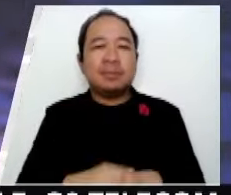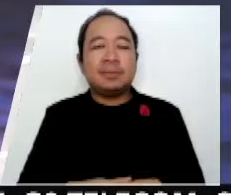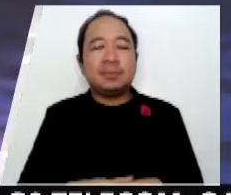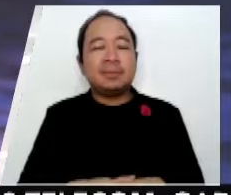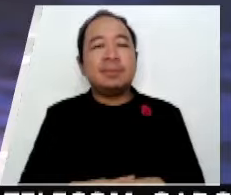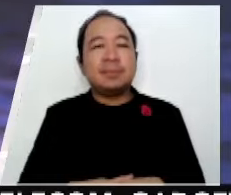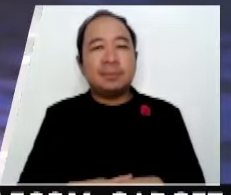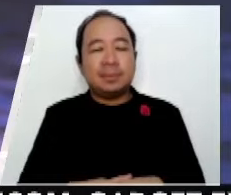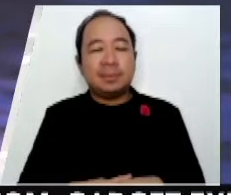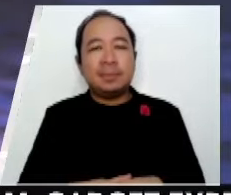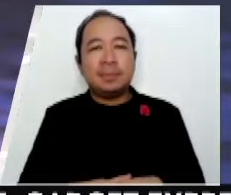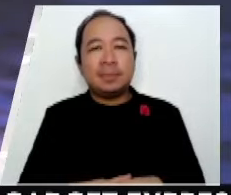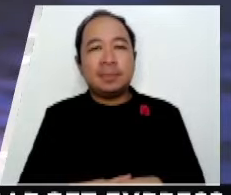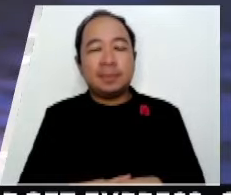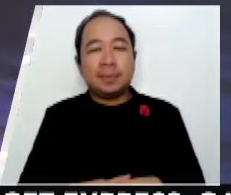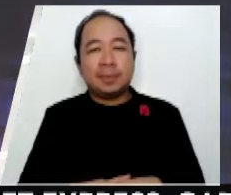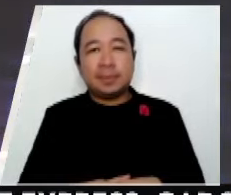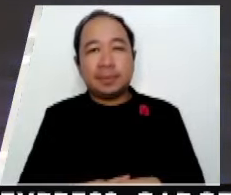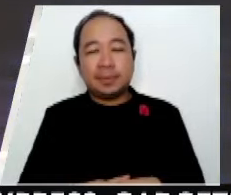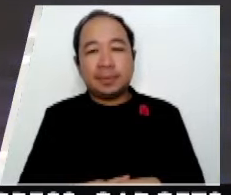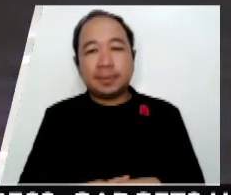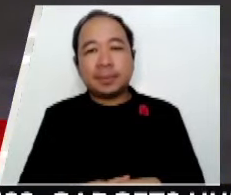Ivy.